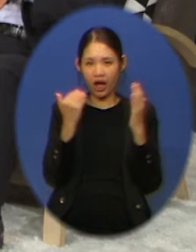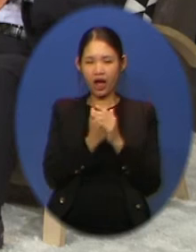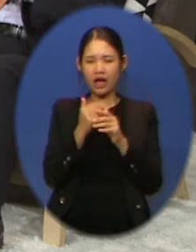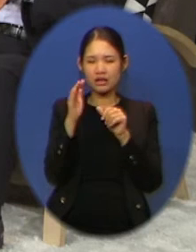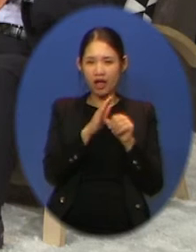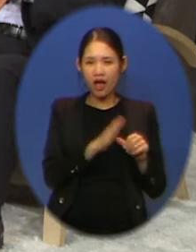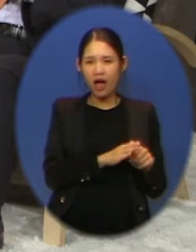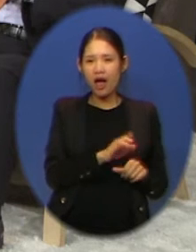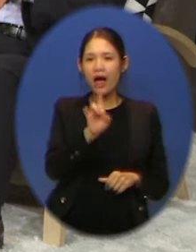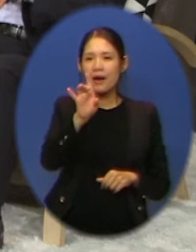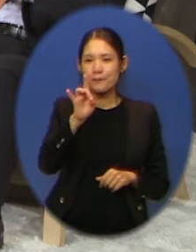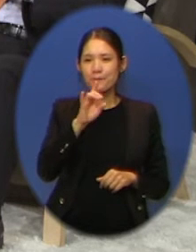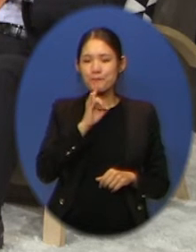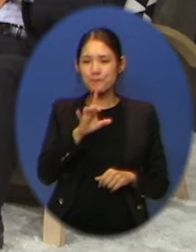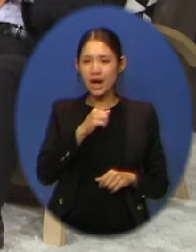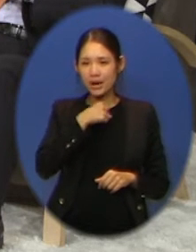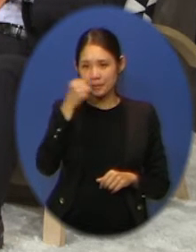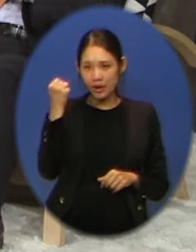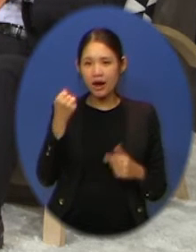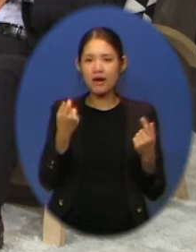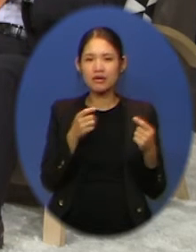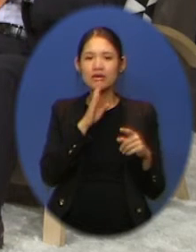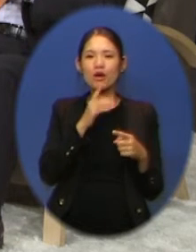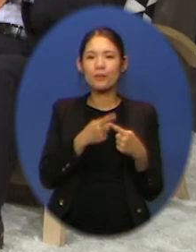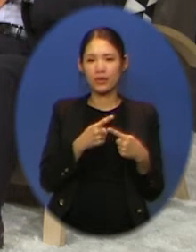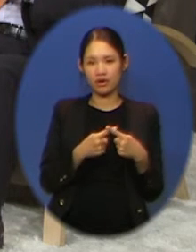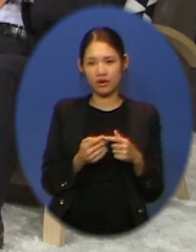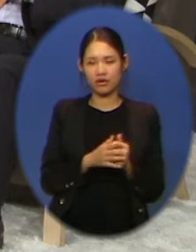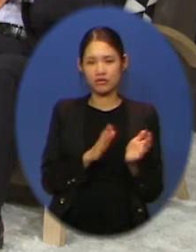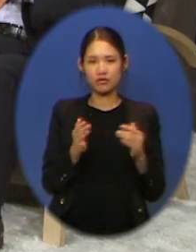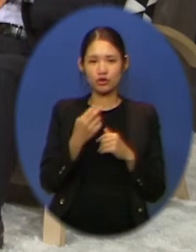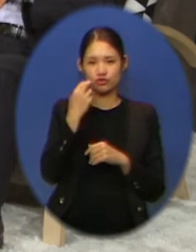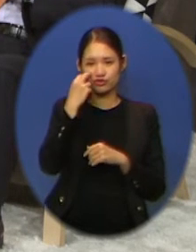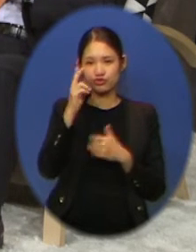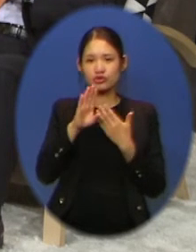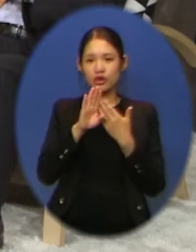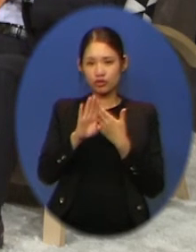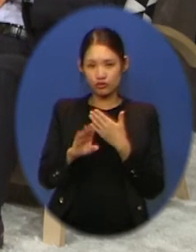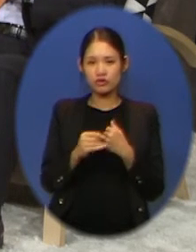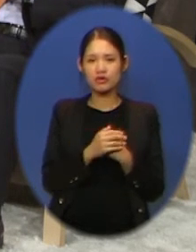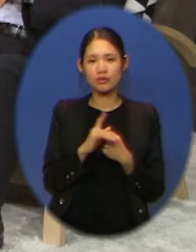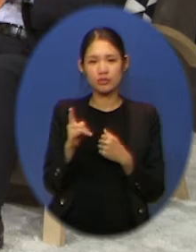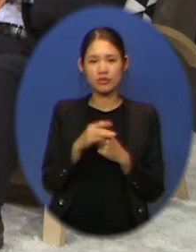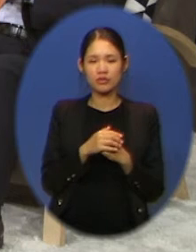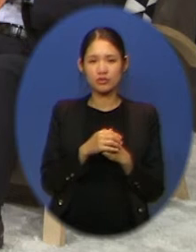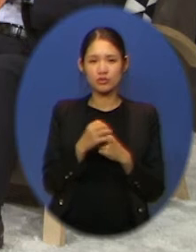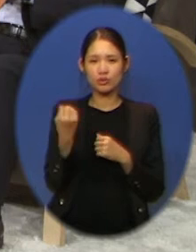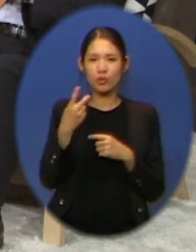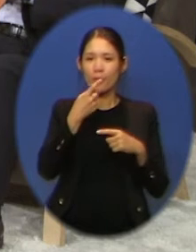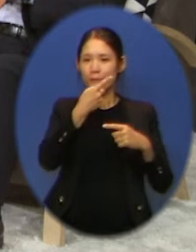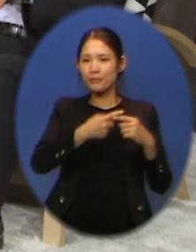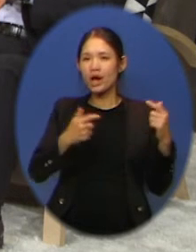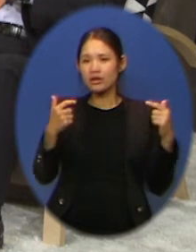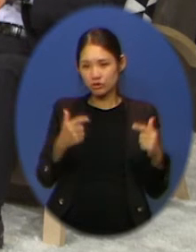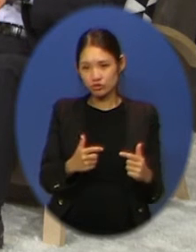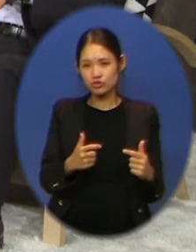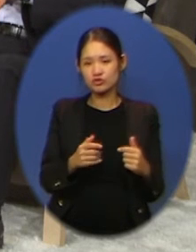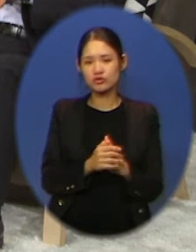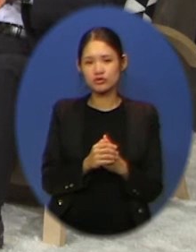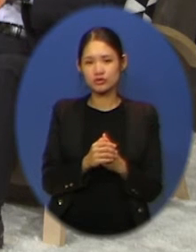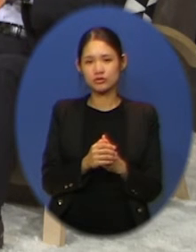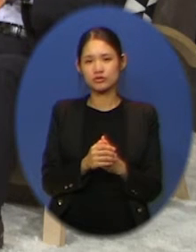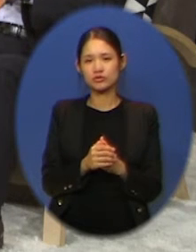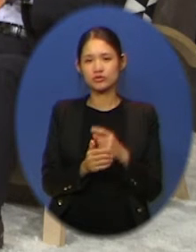않습니까? 네. 마찬가지로 게다가 두 달 되니까는 또 반으로 줄고 네. 16명 중에서